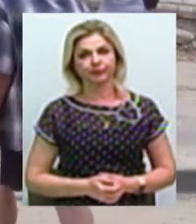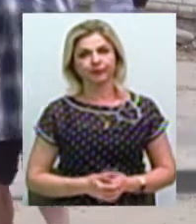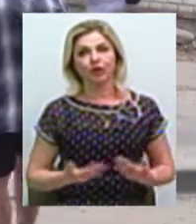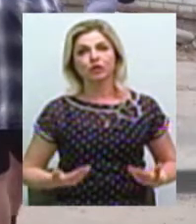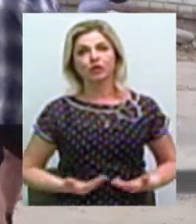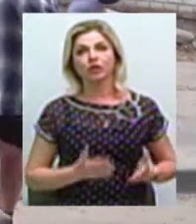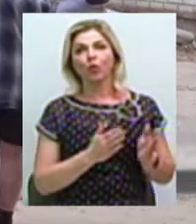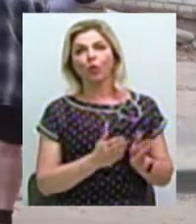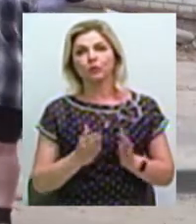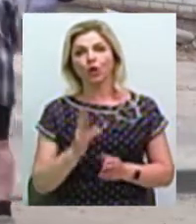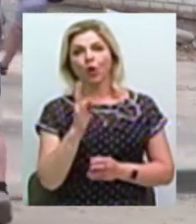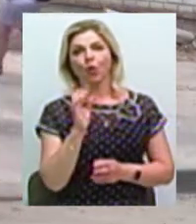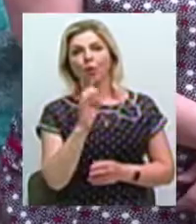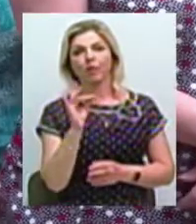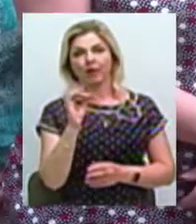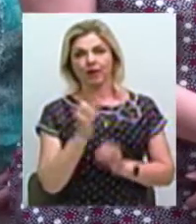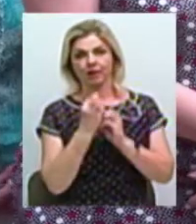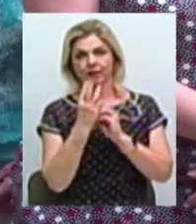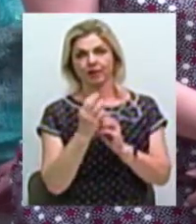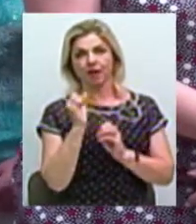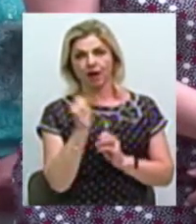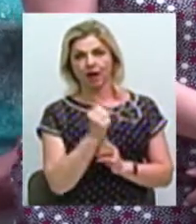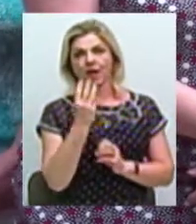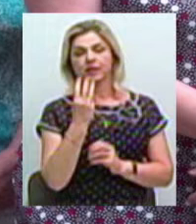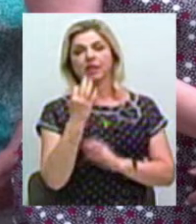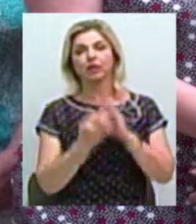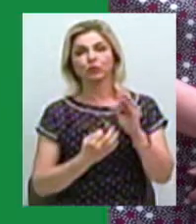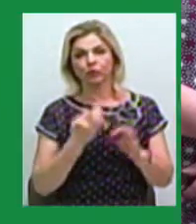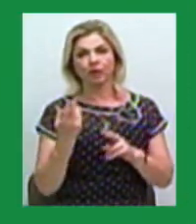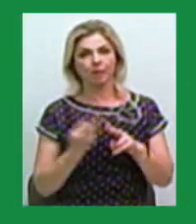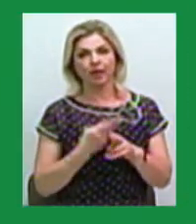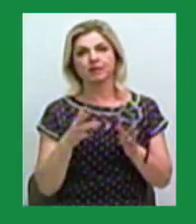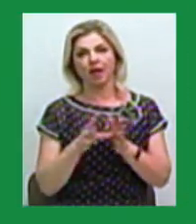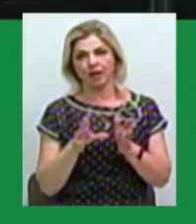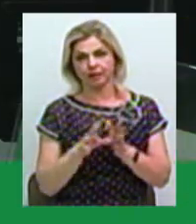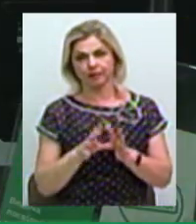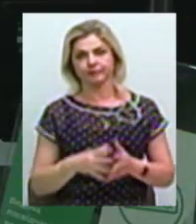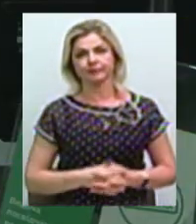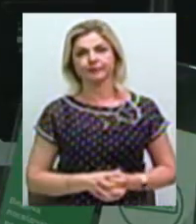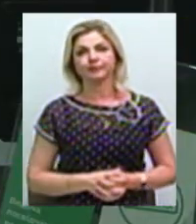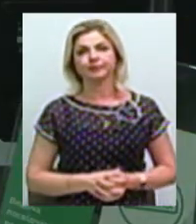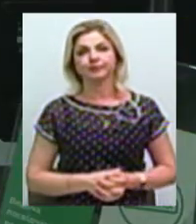Мешканці гуртожитку на Кобора 13, а три доби без електропостачання.